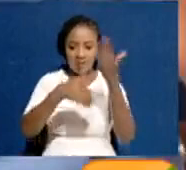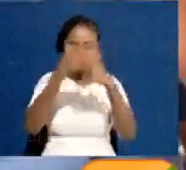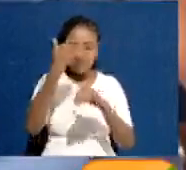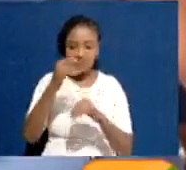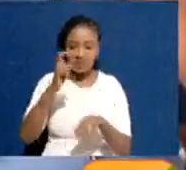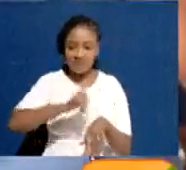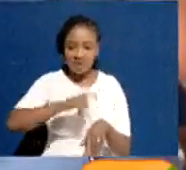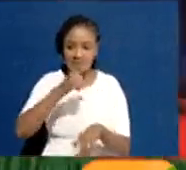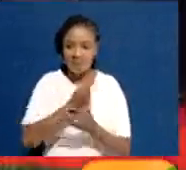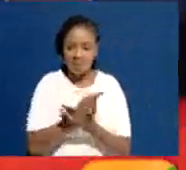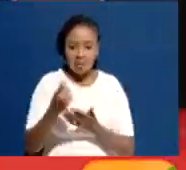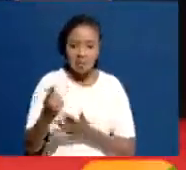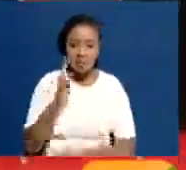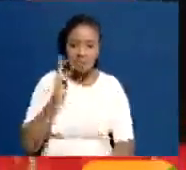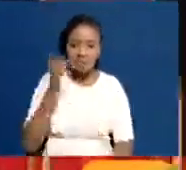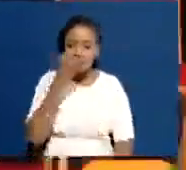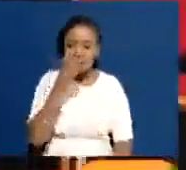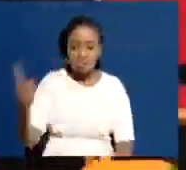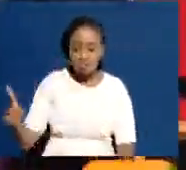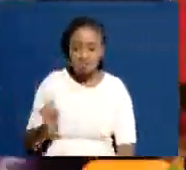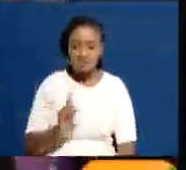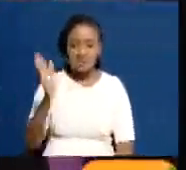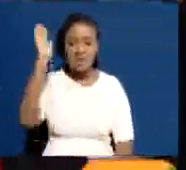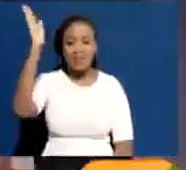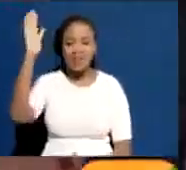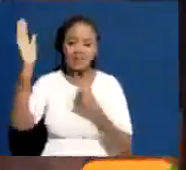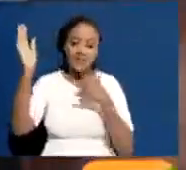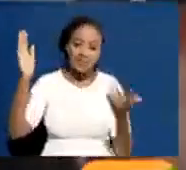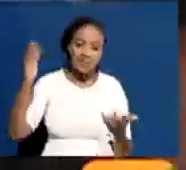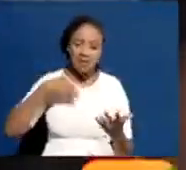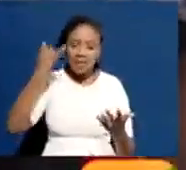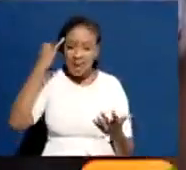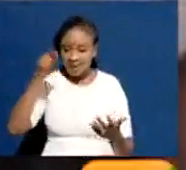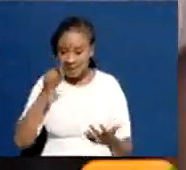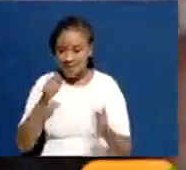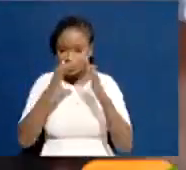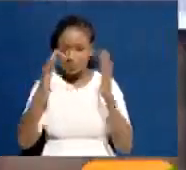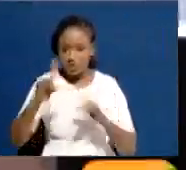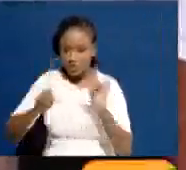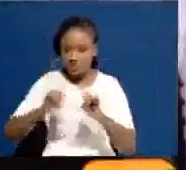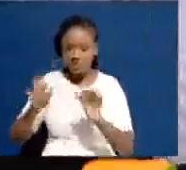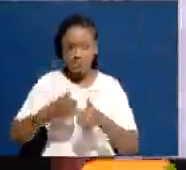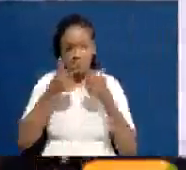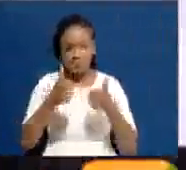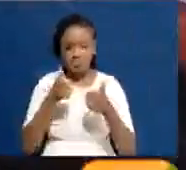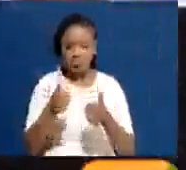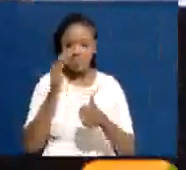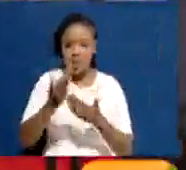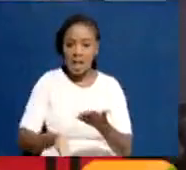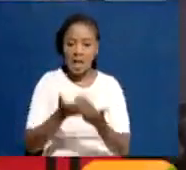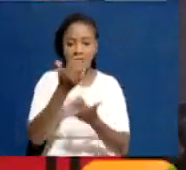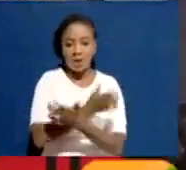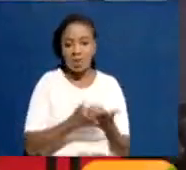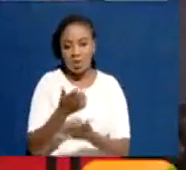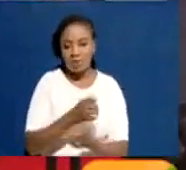moja. Ruto akachukua jukwaa na kutetea mpango wa ujenzi wa nyumba za bei nafuu akisema ni bora kwa uchumi wa